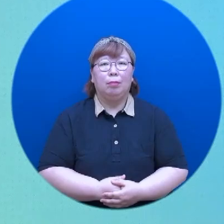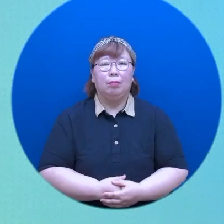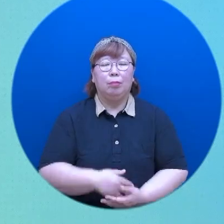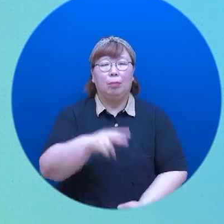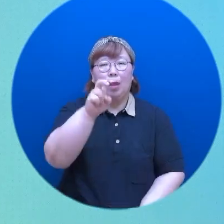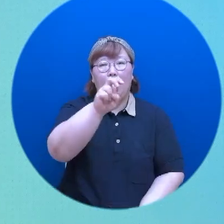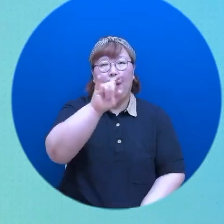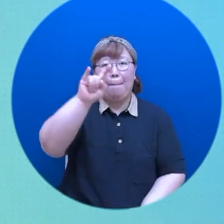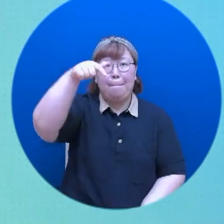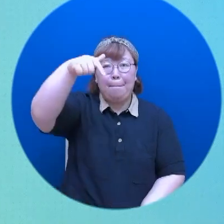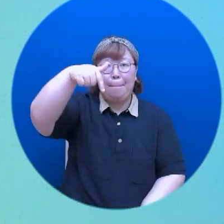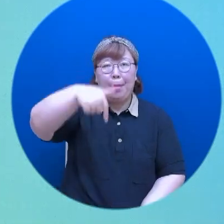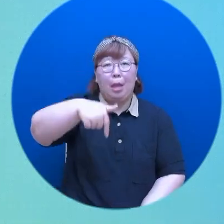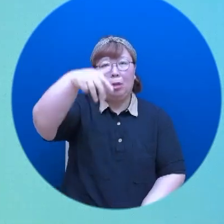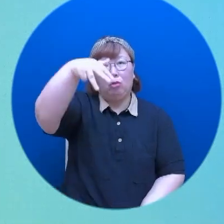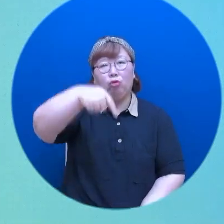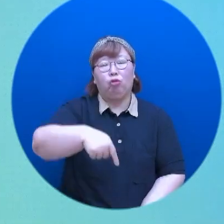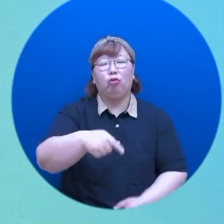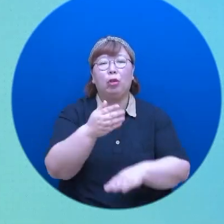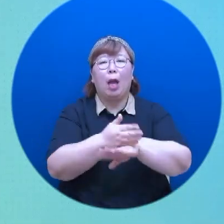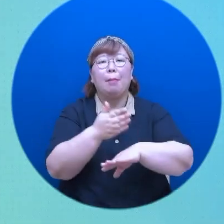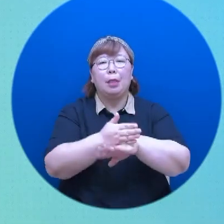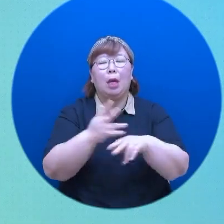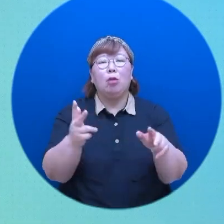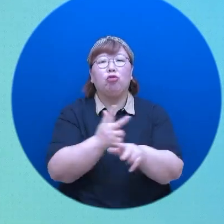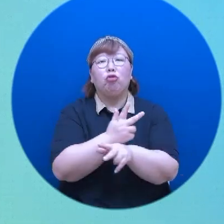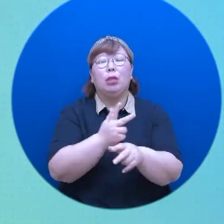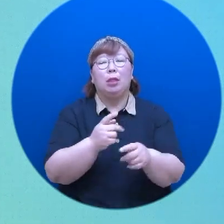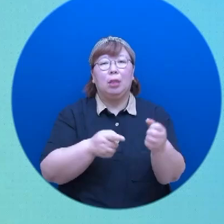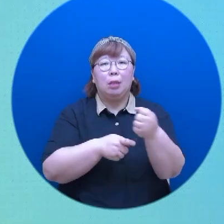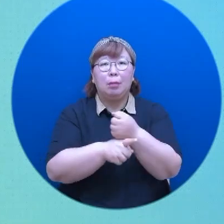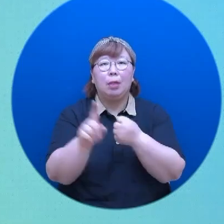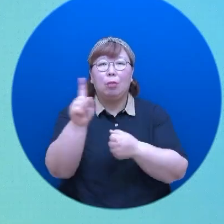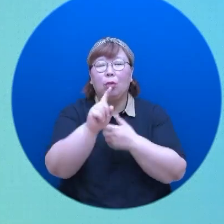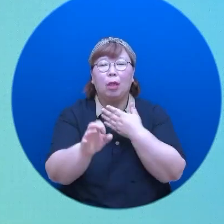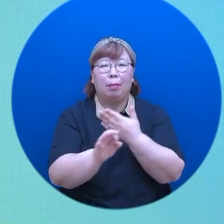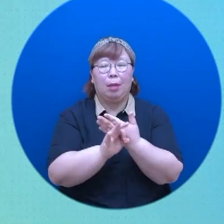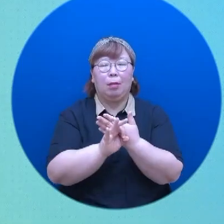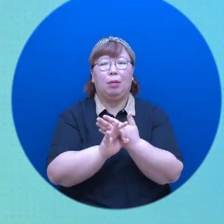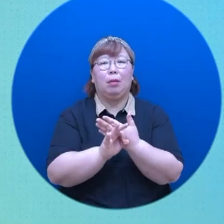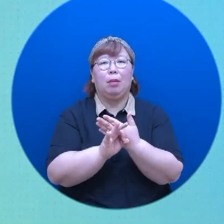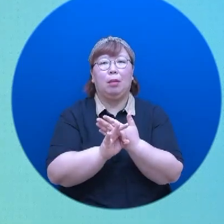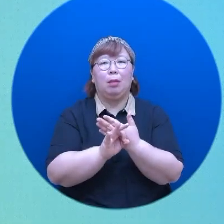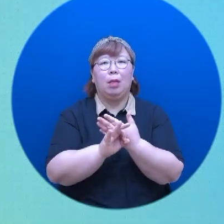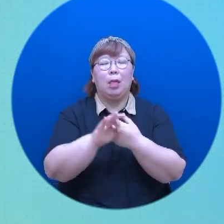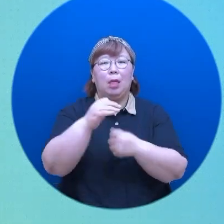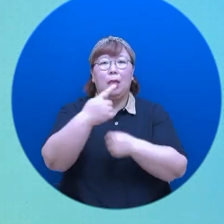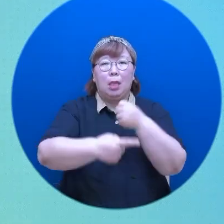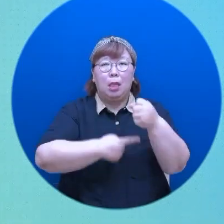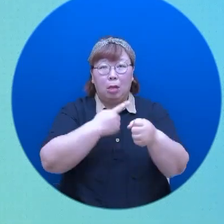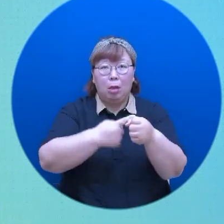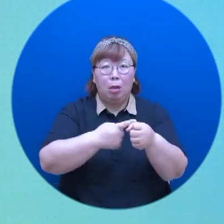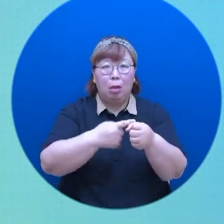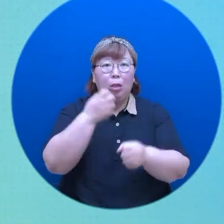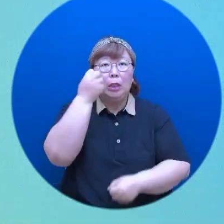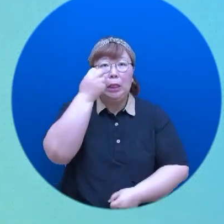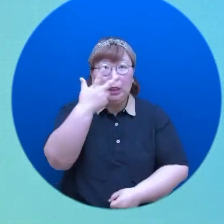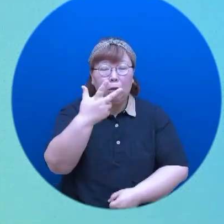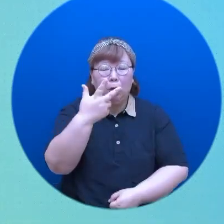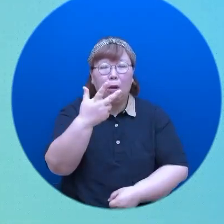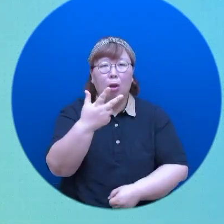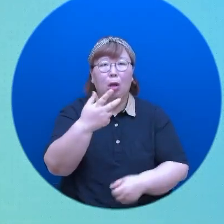맥주 감사 주일입니다. 맥주 감사 주일은 매년 7월 첫째